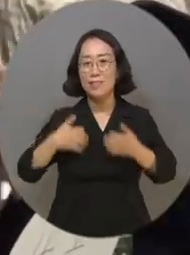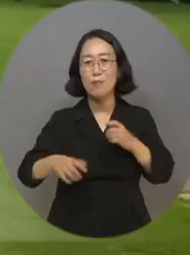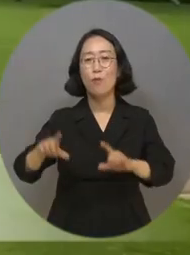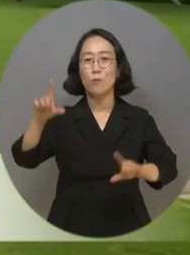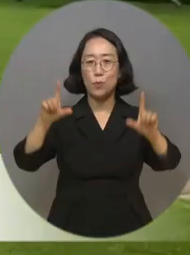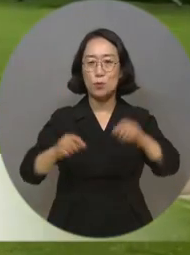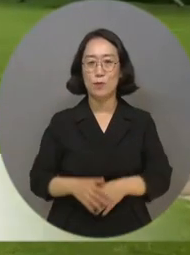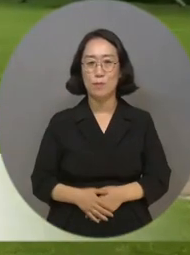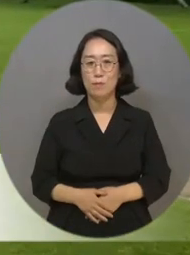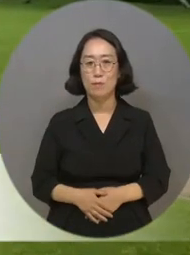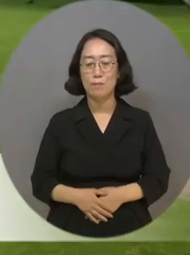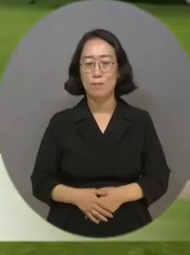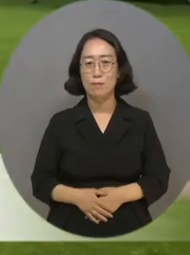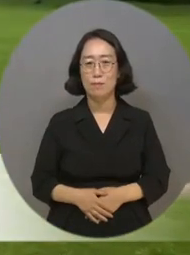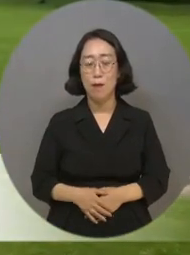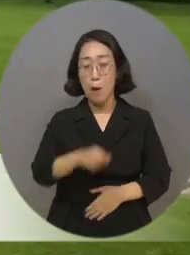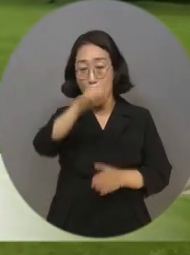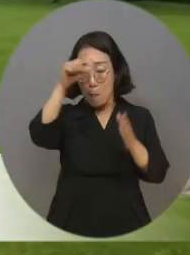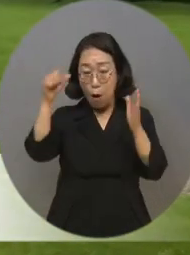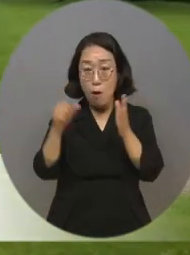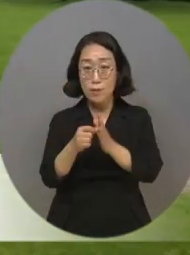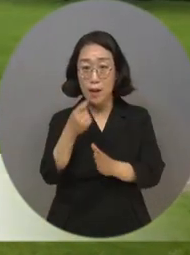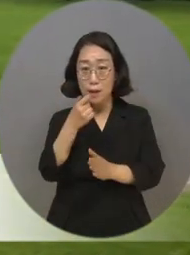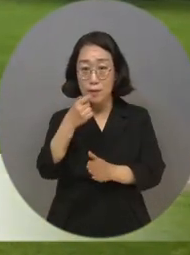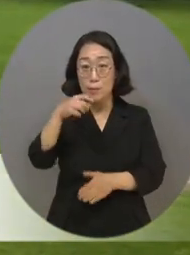모습입니다. 우정부시